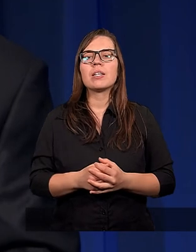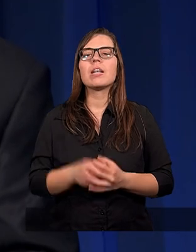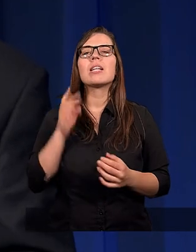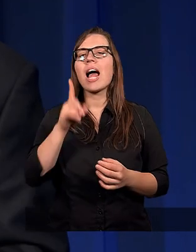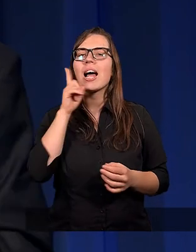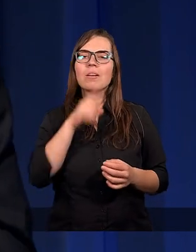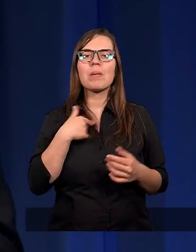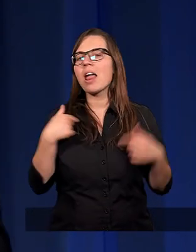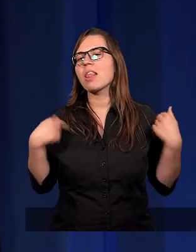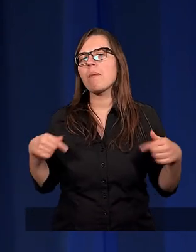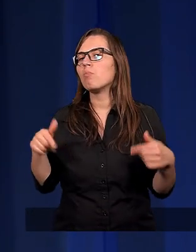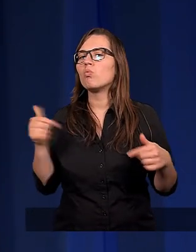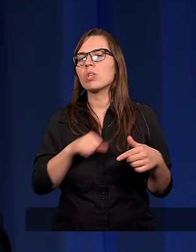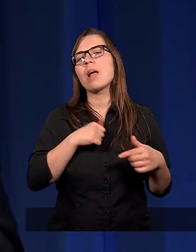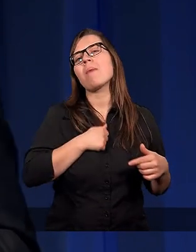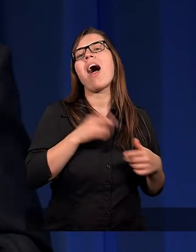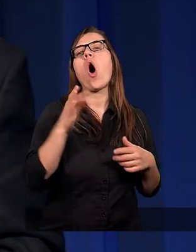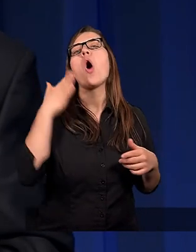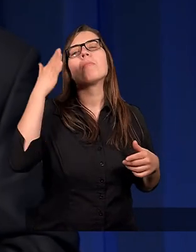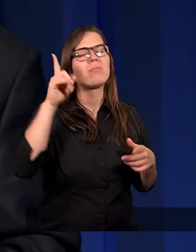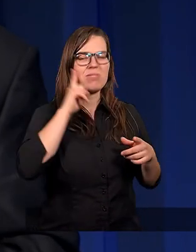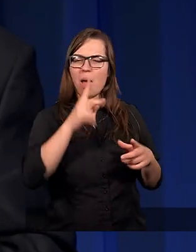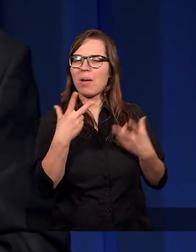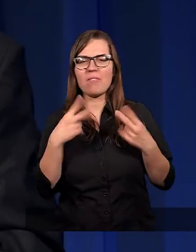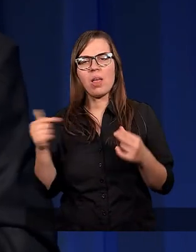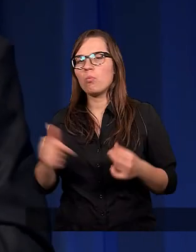To tak naprawdę nie muszę się martwić o przyszłość. Naprawdę nie.